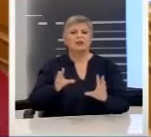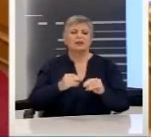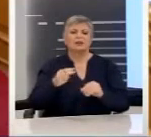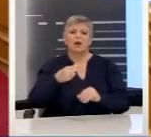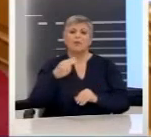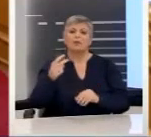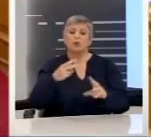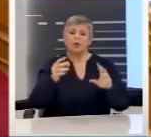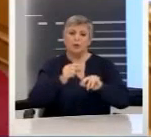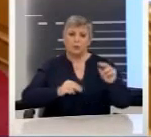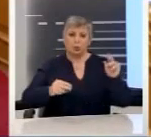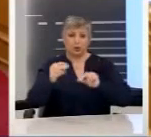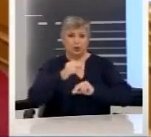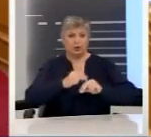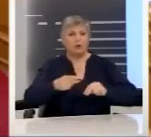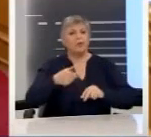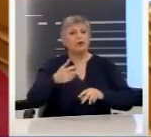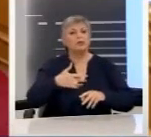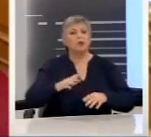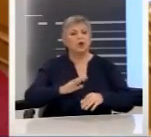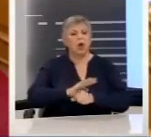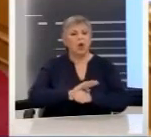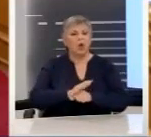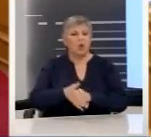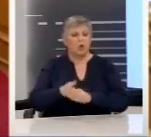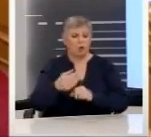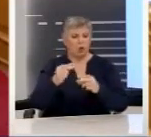παρατηρήσεις. Πρώτον,